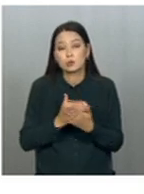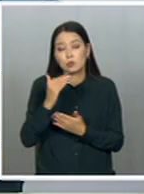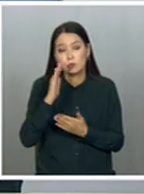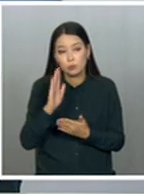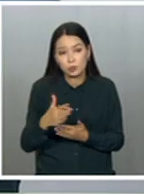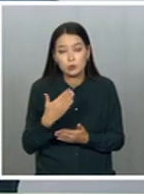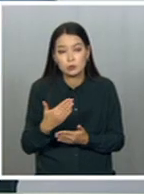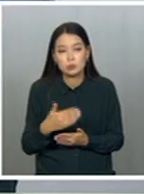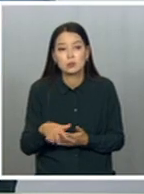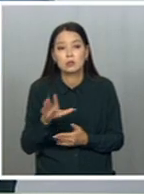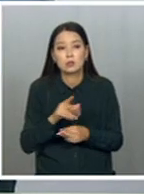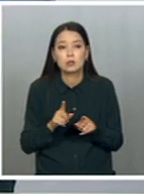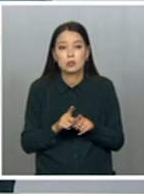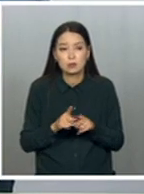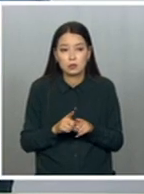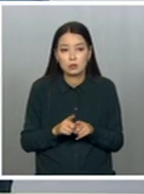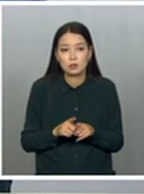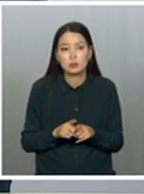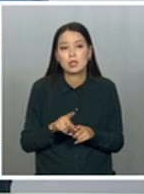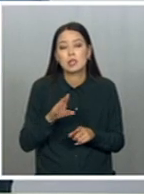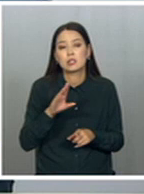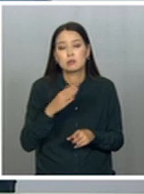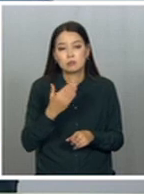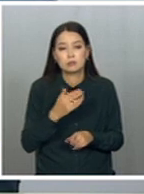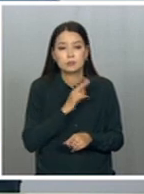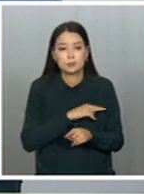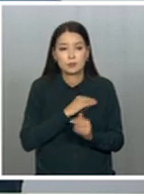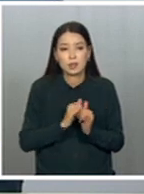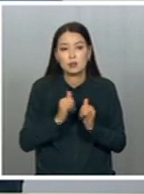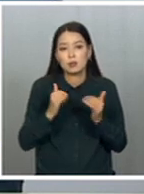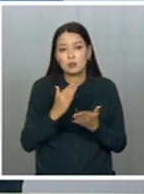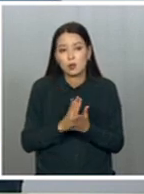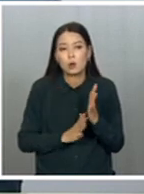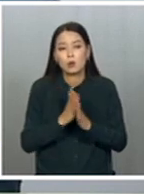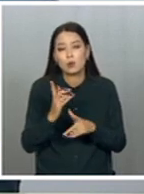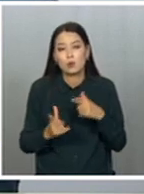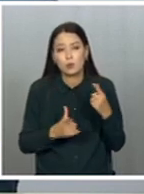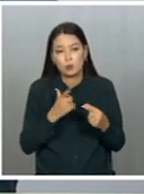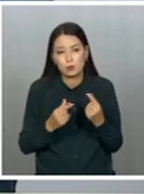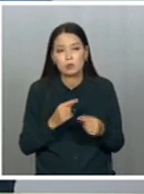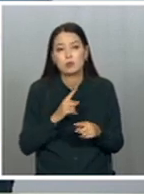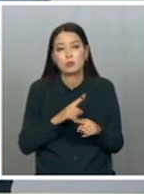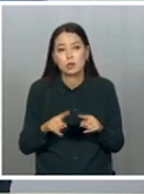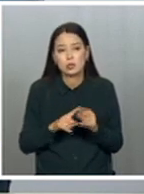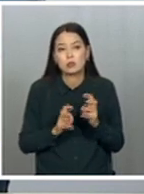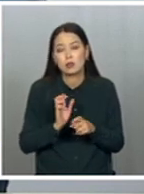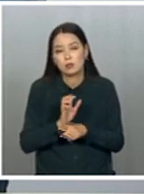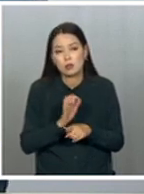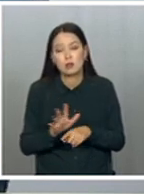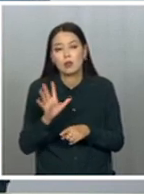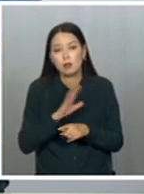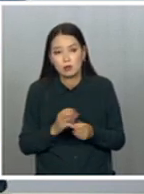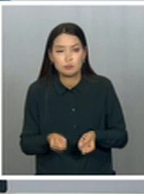саңылаулар жабылып қалады да, ол жерде транспирация үдерісі жүрмейді. Нәтижесінде өсімдік бойында су үнемделіп, құрғақшылыққа